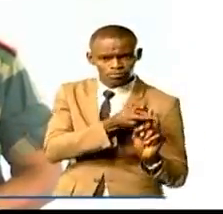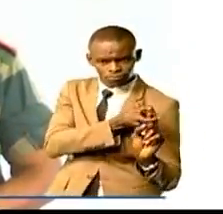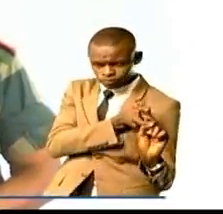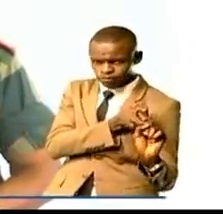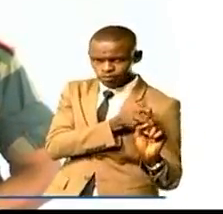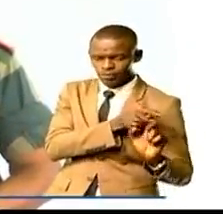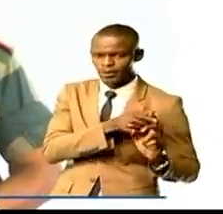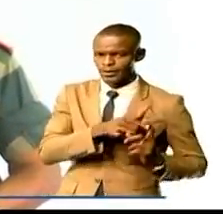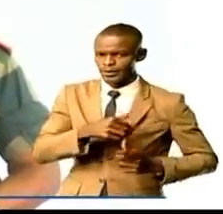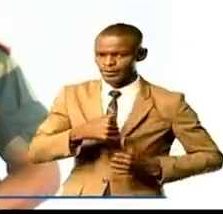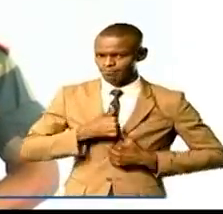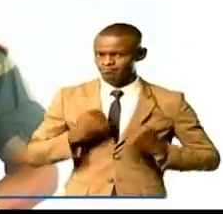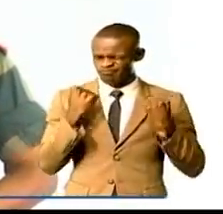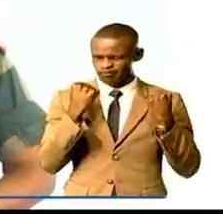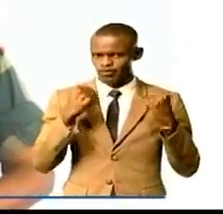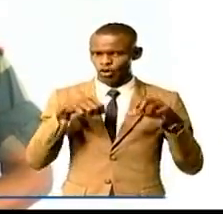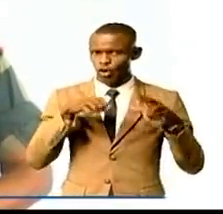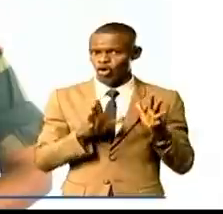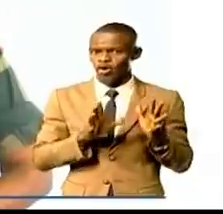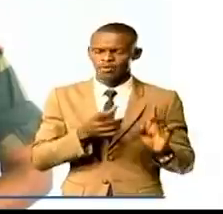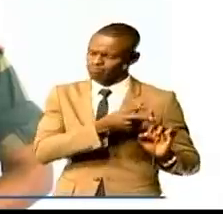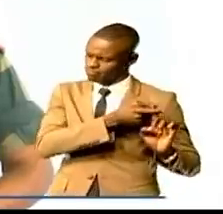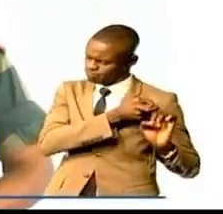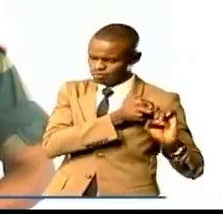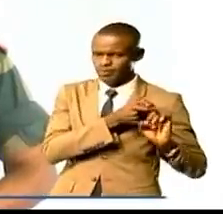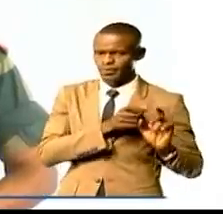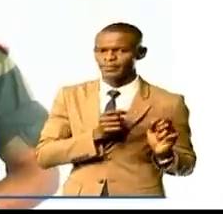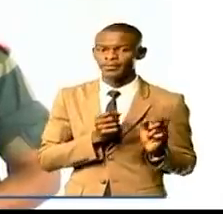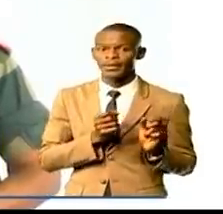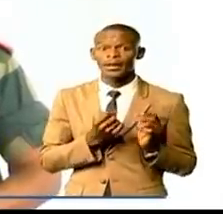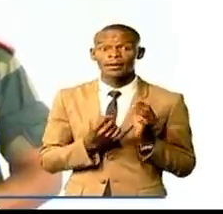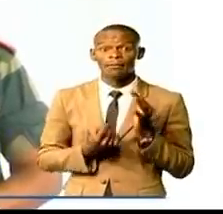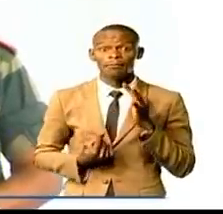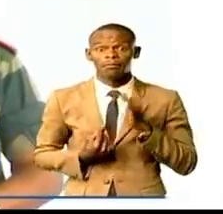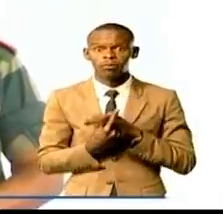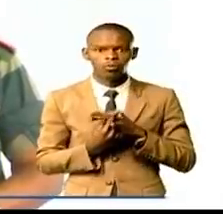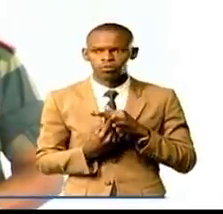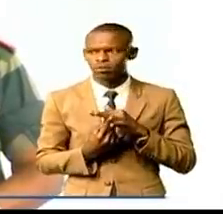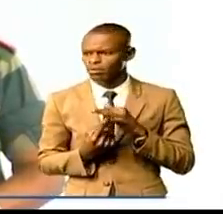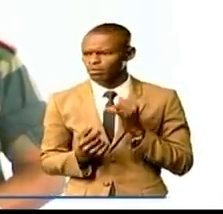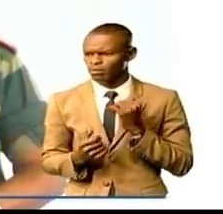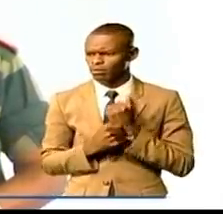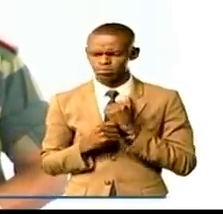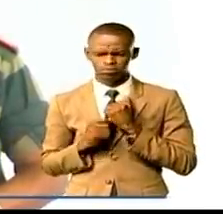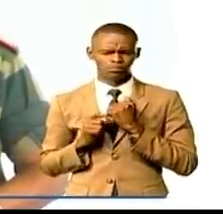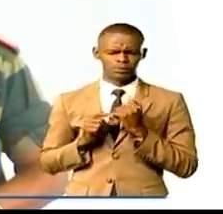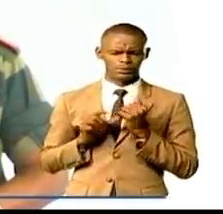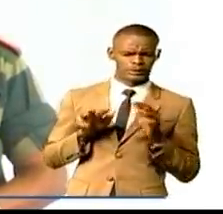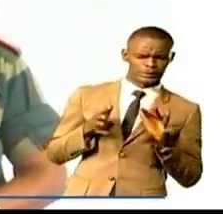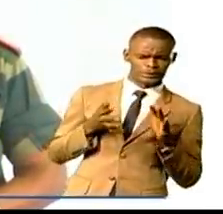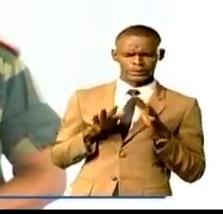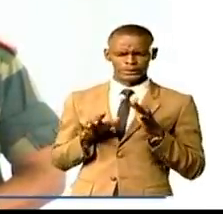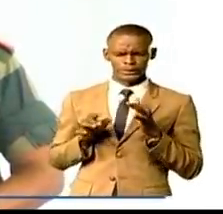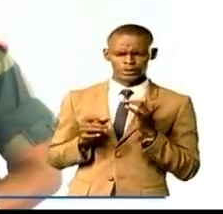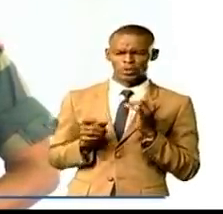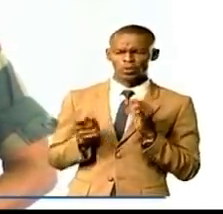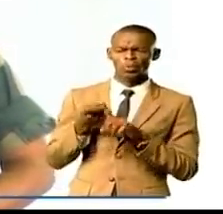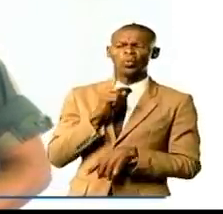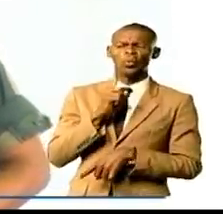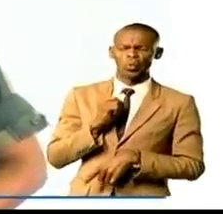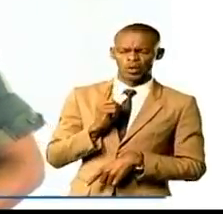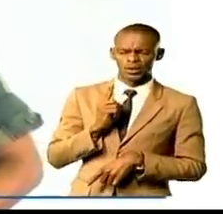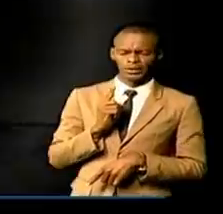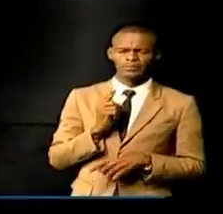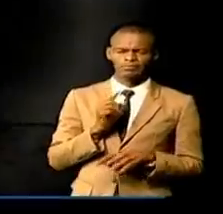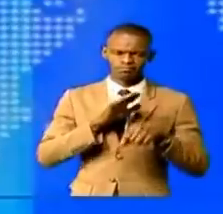Congo et à dénoncer toute présence suspecte auprès des forces de défense et de